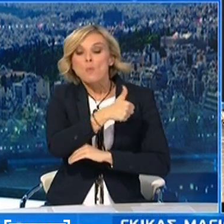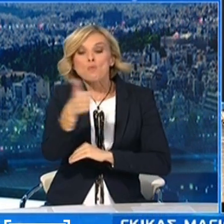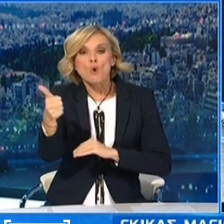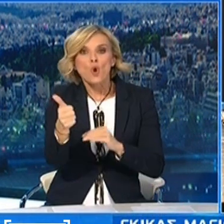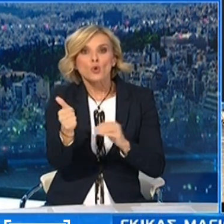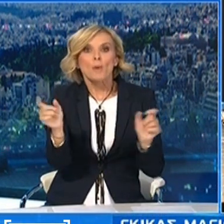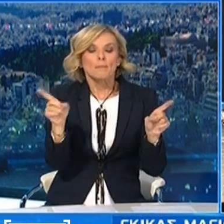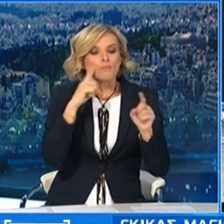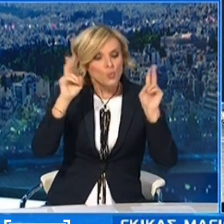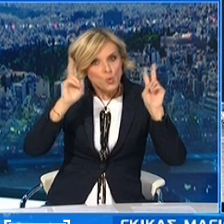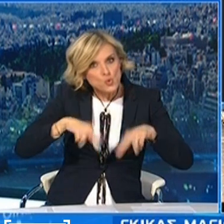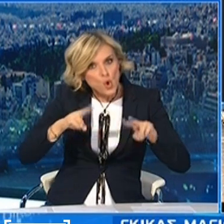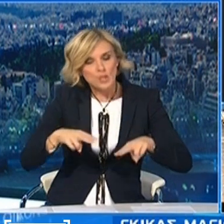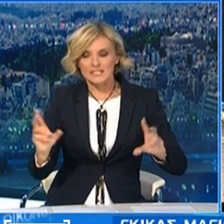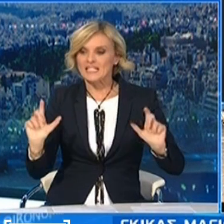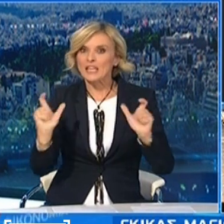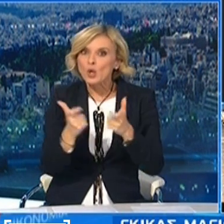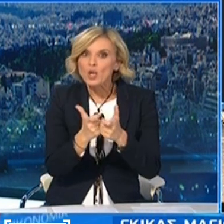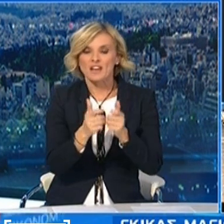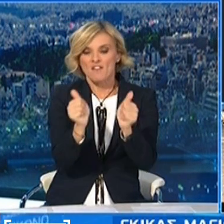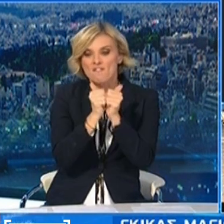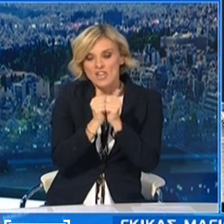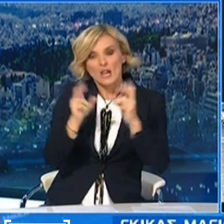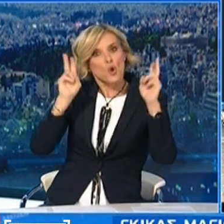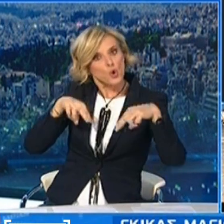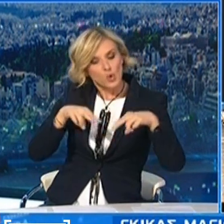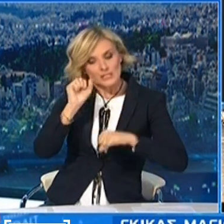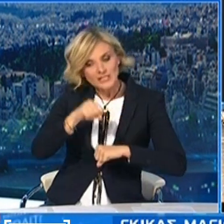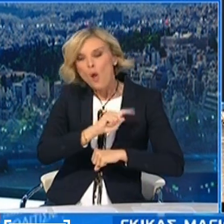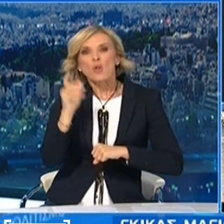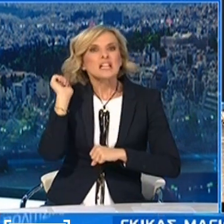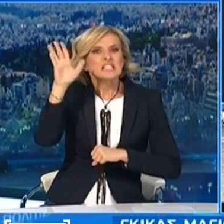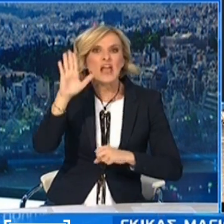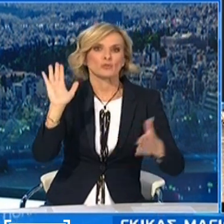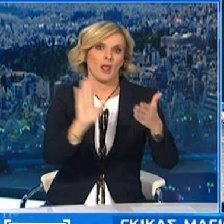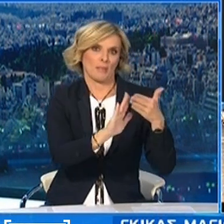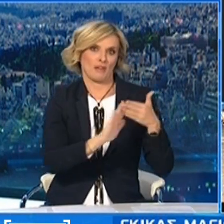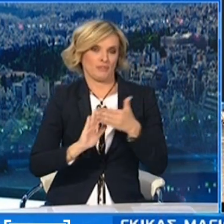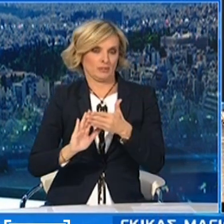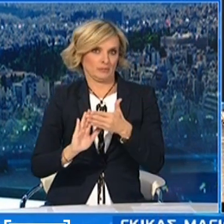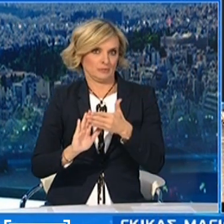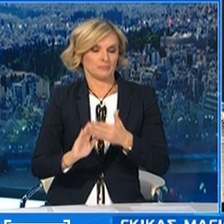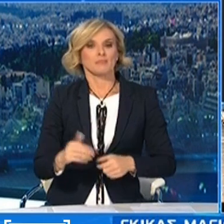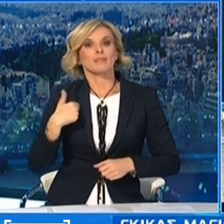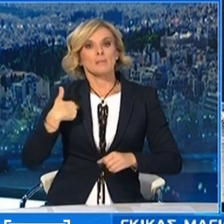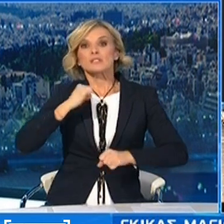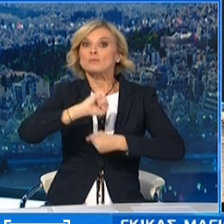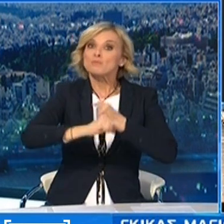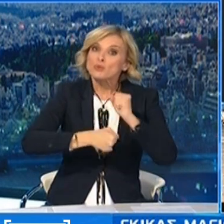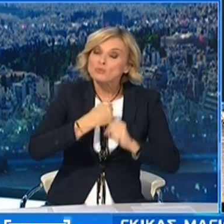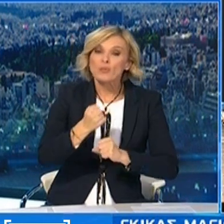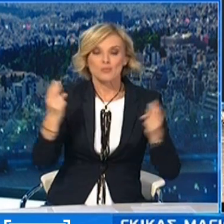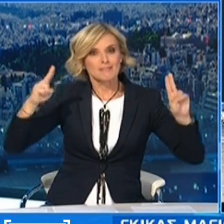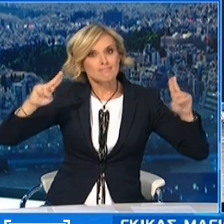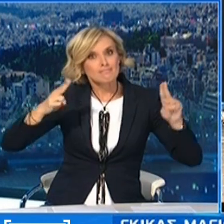Αντιλαμβανόμαστε την κόπωση που υπάρχει μετά από τόσους μήνες πανδημίας. Ωστόσο, η πράξη έχει δείξει ότι με μικρές σχετικά θυσίες θα μπορούσαμε να κάνουμε τη μεγάλη διαφορά για